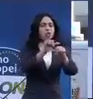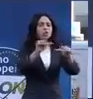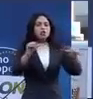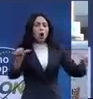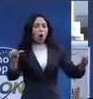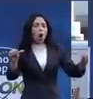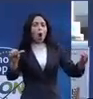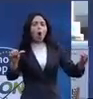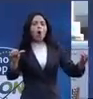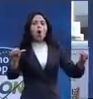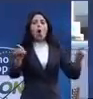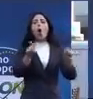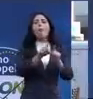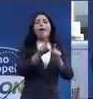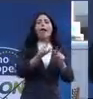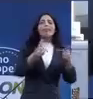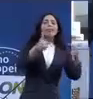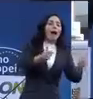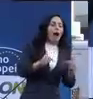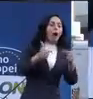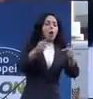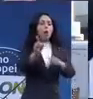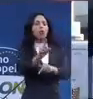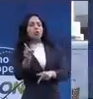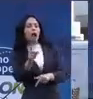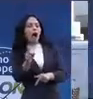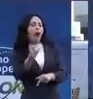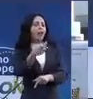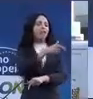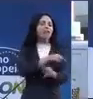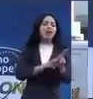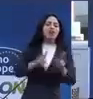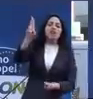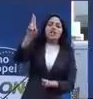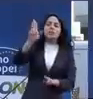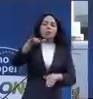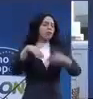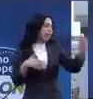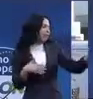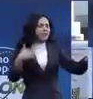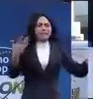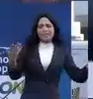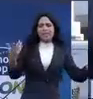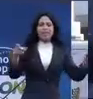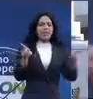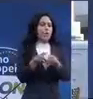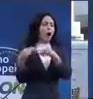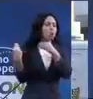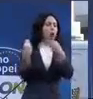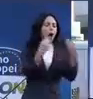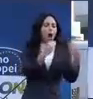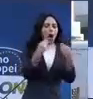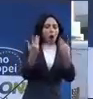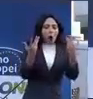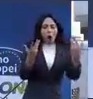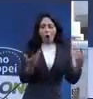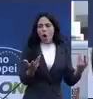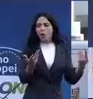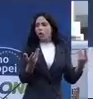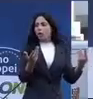sulla attribuzione del Fascismo dei sinistri con la presidente del consiglio